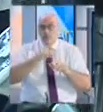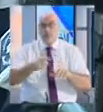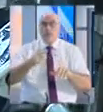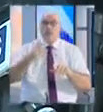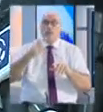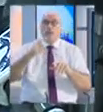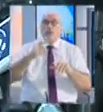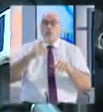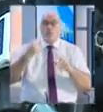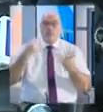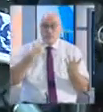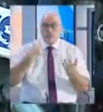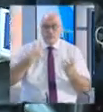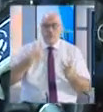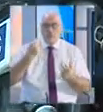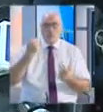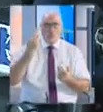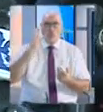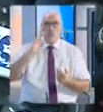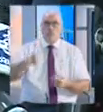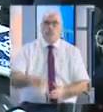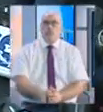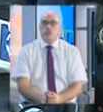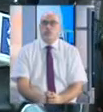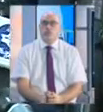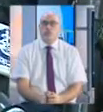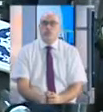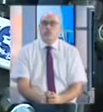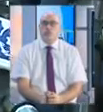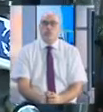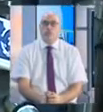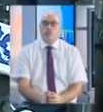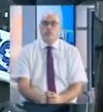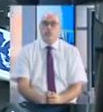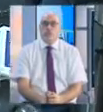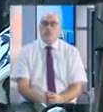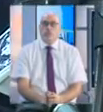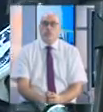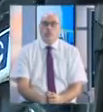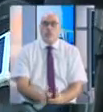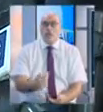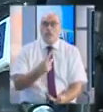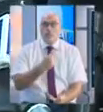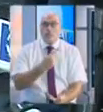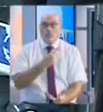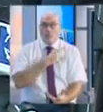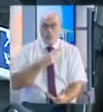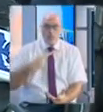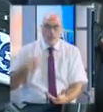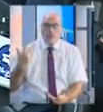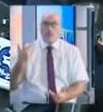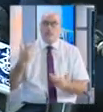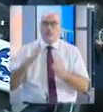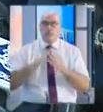يعني لاحظنا بلي ما كانش هناك يعني خسائر على مستوى يعني الأملاك يعني إلا القليل، ولكن كل الخسائر